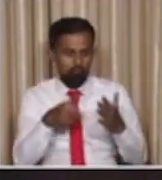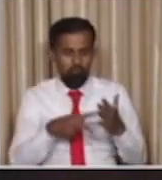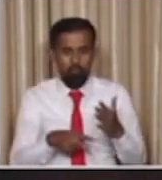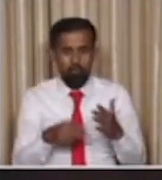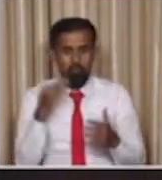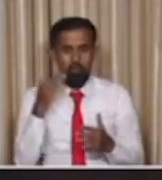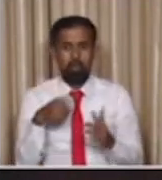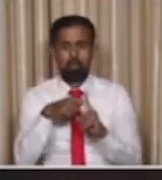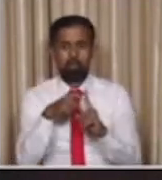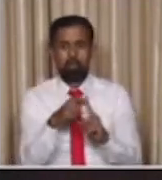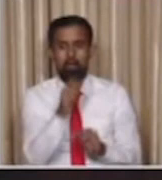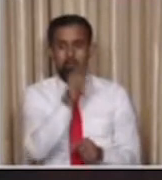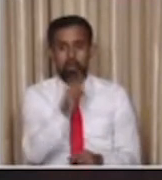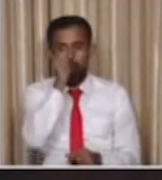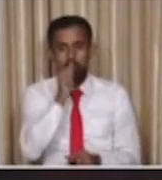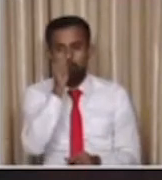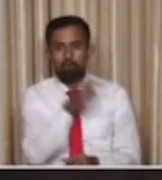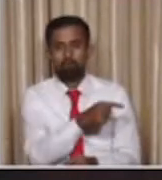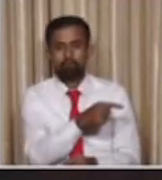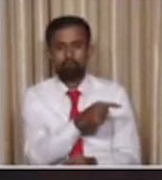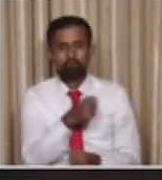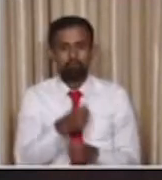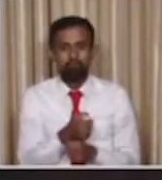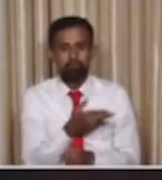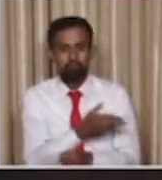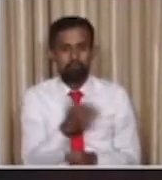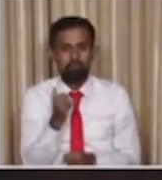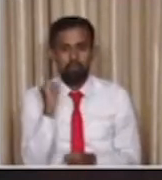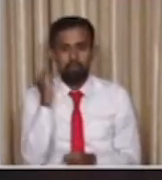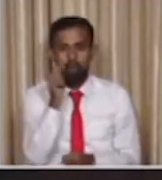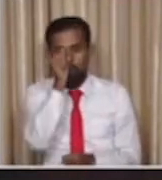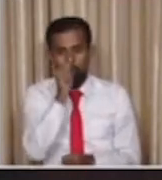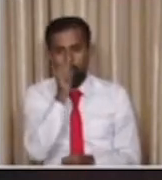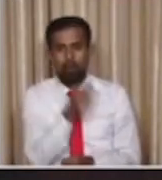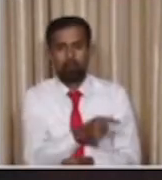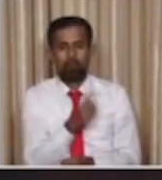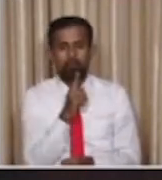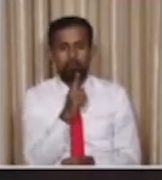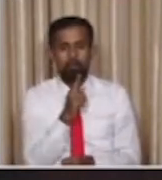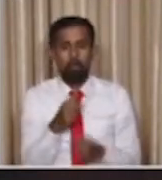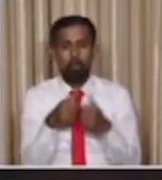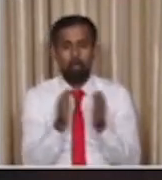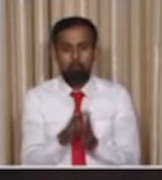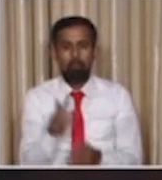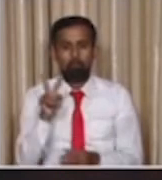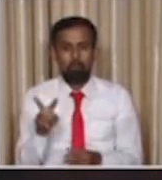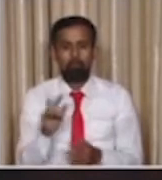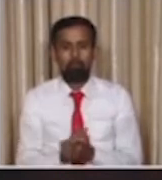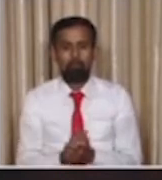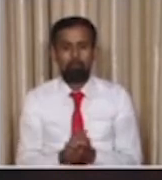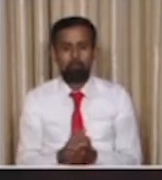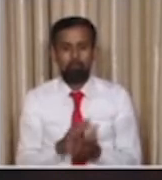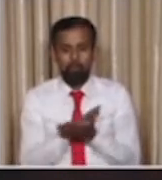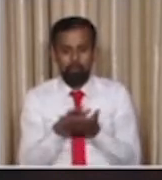මිනිස්සුත් හිතනවා කේලිය අමාත්‍යතුමා හොරගම් කරලා තමයි මේ ආණ්ඩුවේ මෙතන ඉන්න සමහර නිලධාරි හොරගම් කරලා තමයි කියලා හැමෝම විශ්වාස කරනවා. අපි